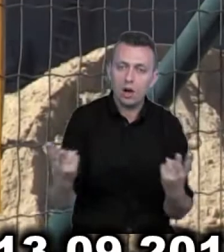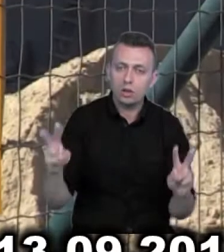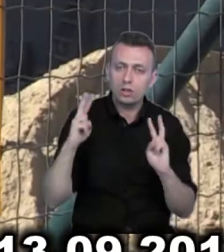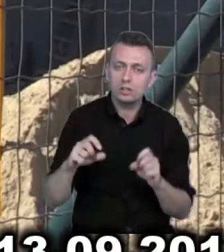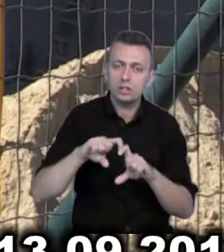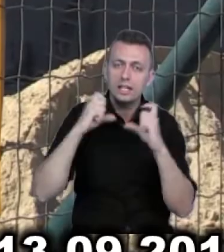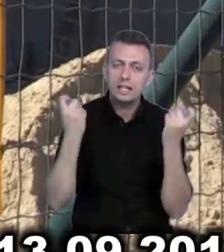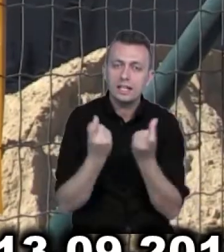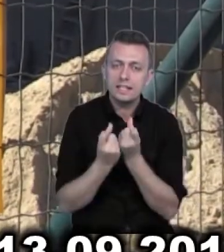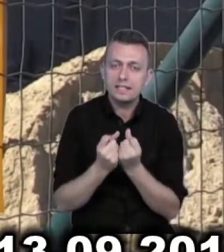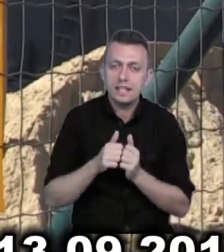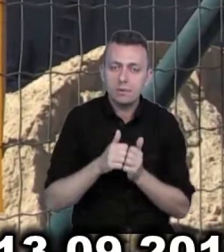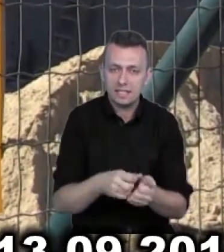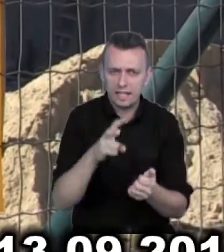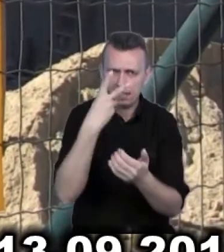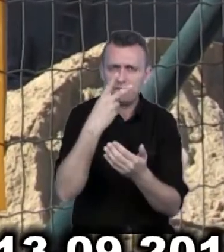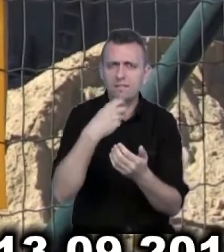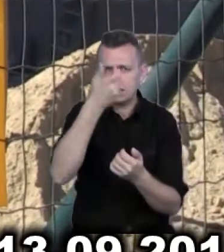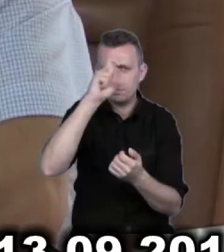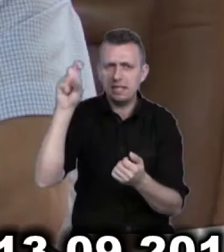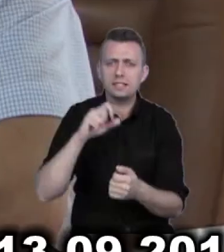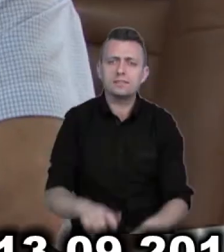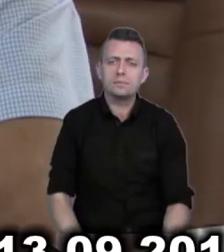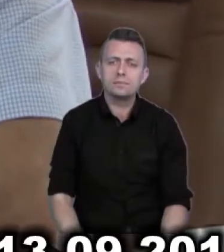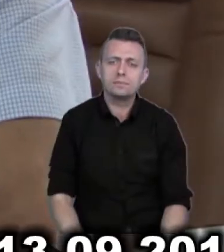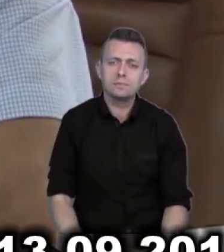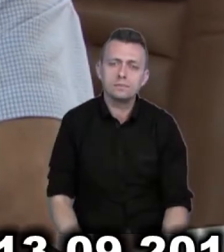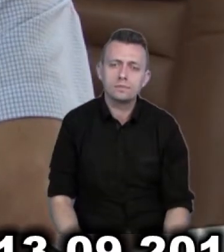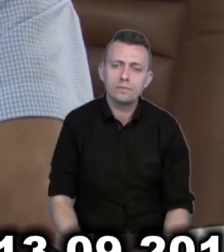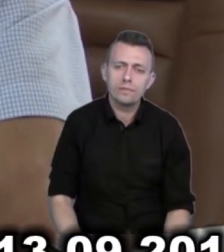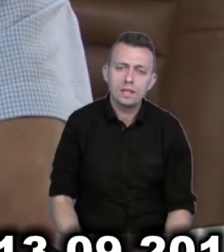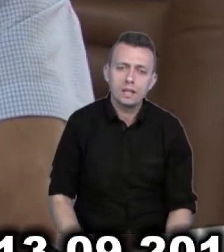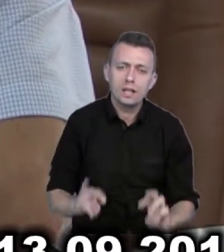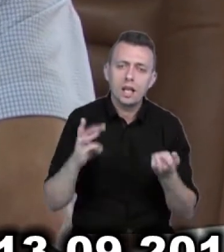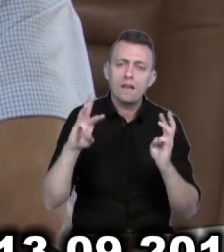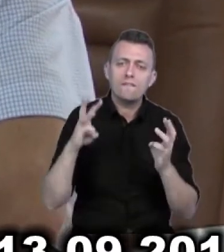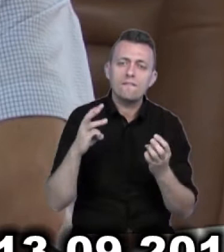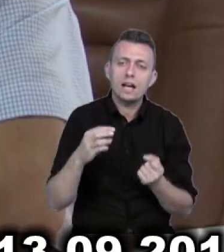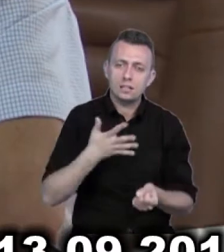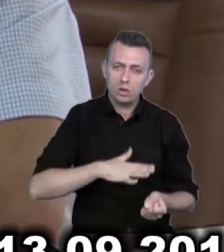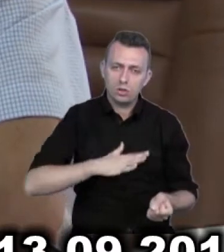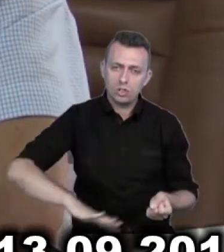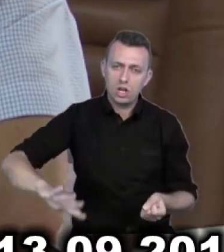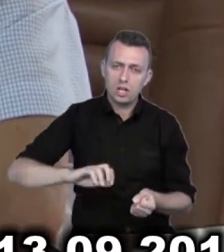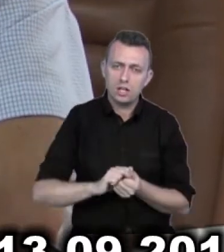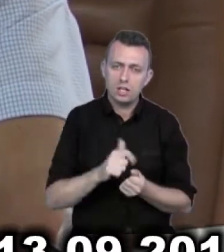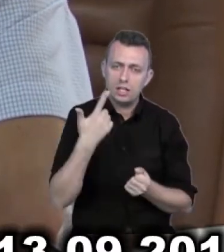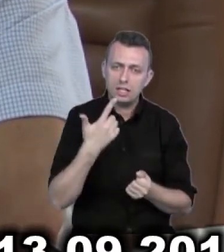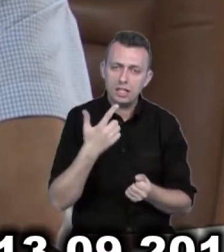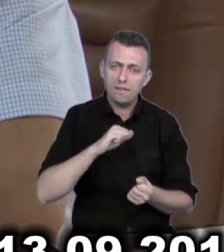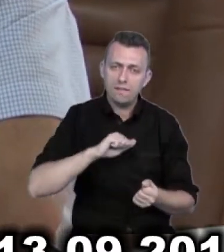przedsiębiorstwo wielobranżowo-usługowo-produkcyjne Przembud z Włocławka. Wartość budowy tego budynku to jest 2